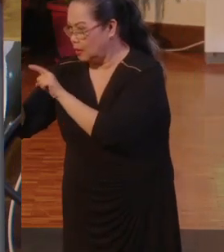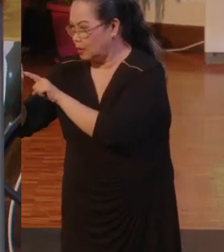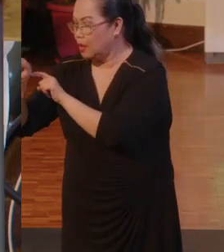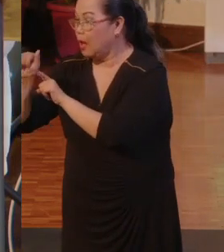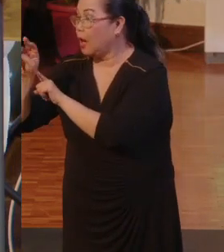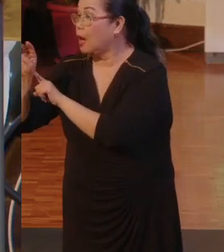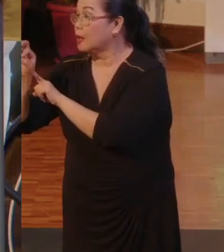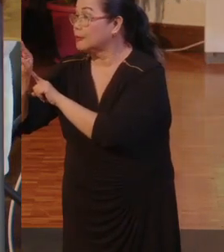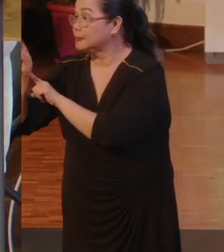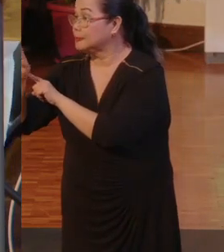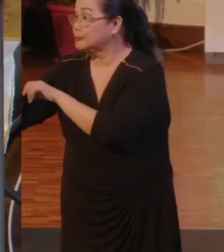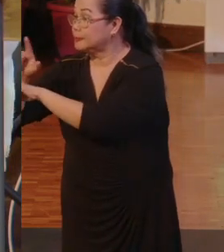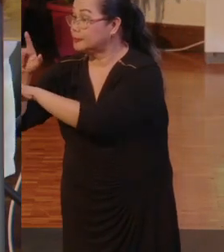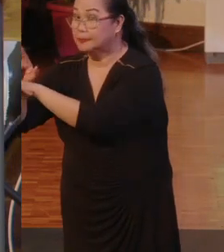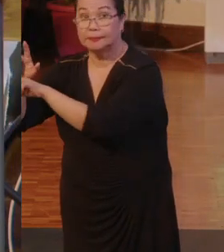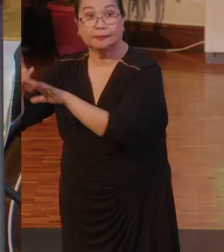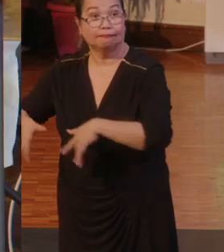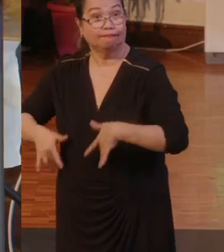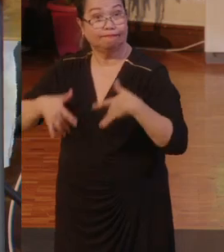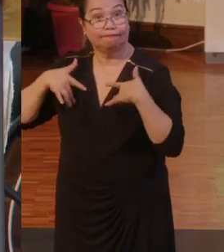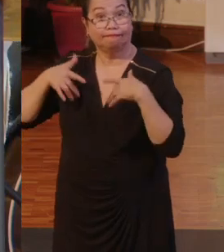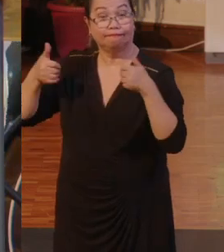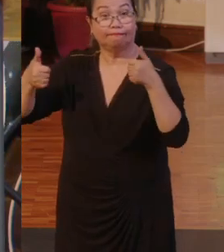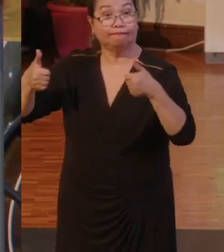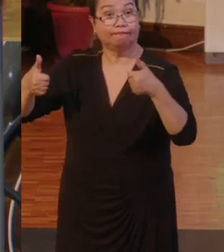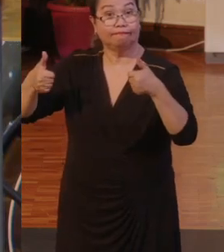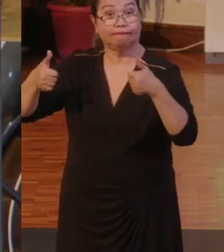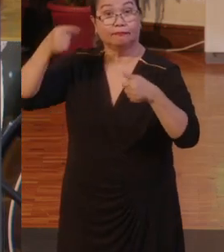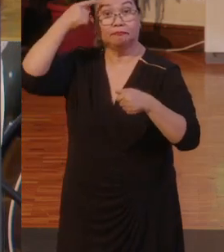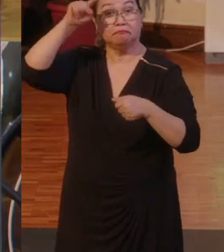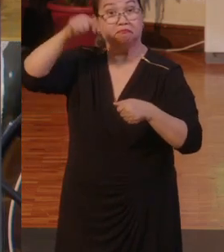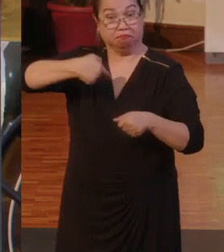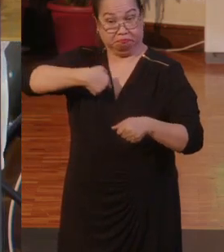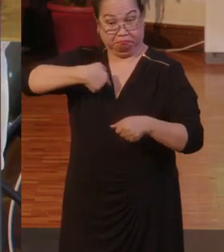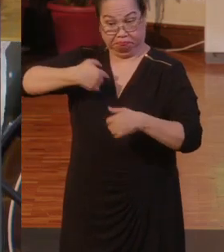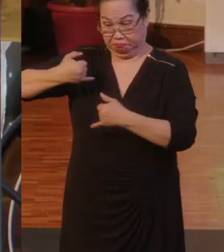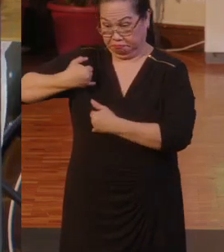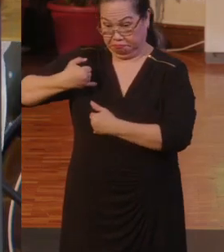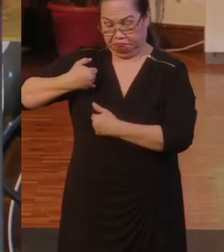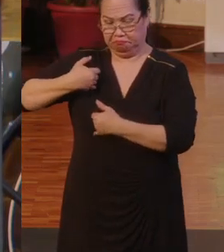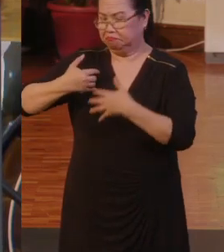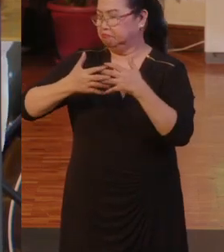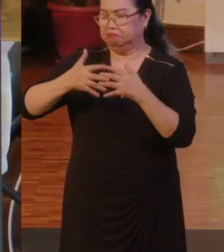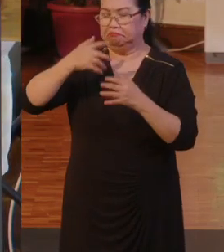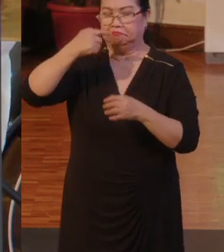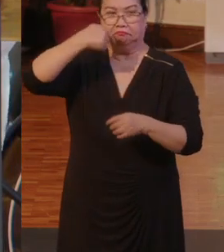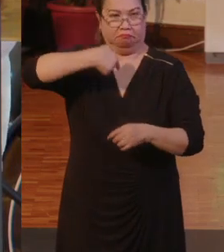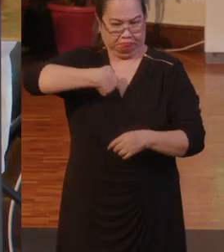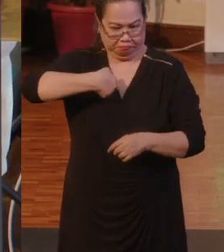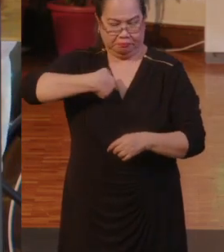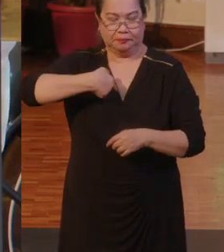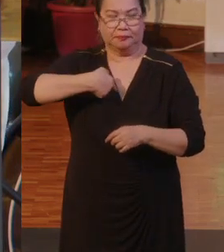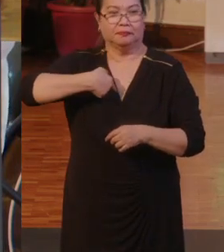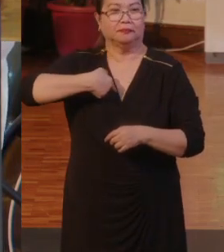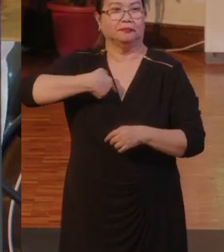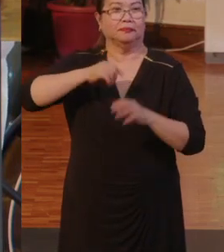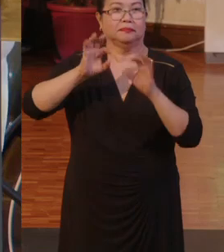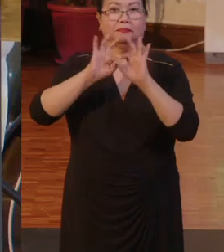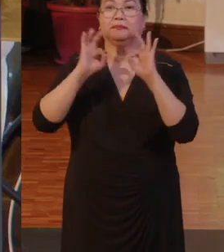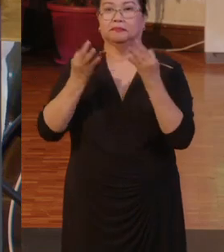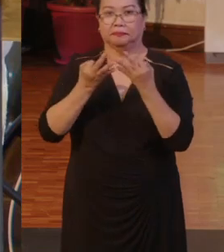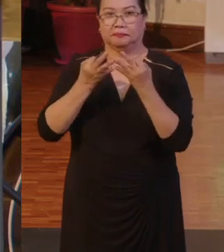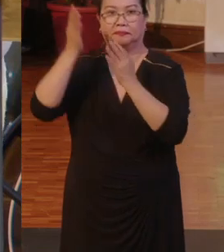ay pangako sa Israel. Pangako yan ng Diyos sa kanila. Sa Deuteronomy 6:10. Ang sabi niya, and when